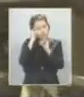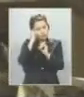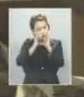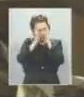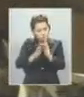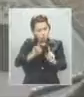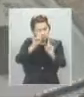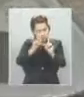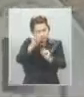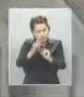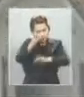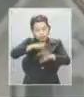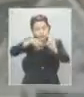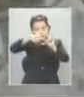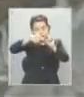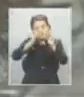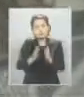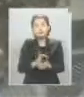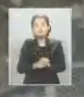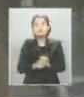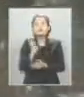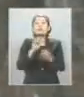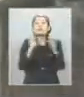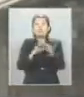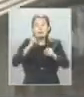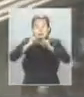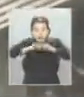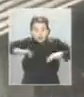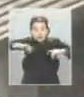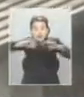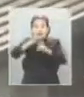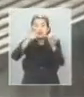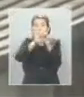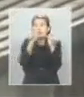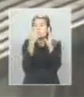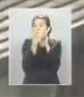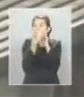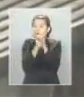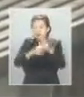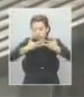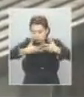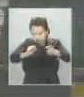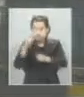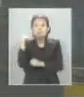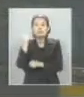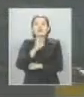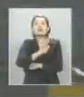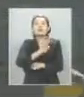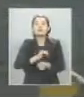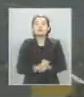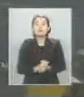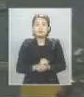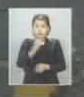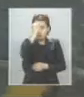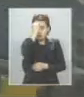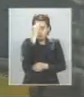จากพื้นที่แนวชายฝั่งตะวันออกเฉียงเหนือเสียหายอย่างหนักจากคลื่นสึนามิ แต่ตัวเลขที่สำนักงานตำรวจญี่ปุ่นยืนยันอย่างเป็นท